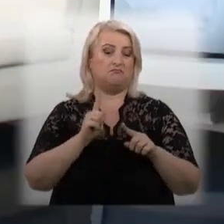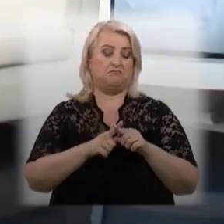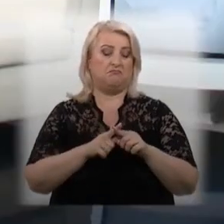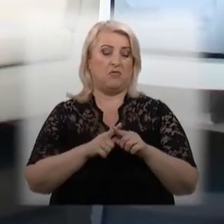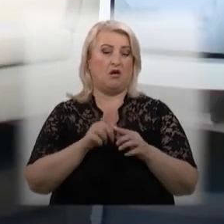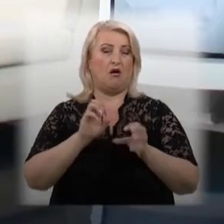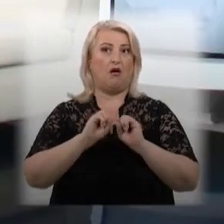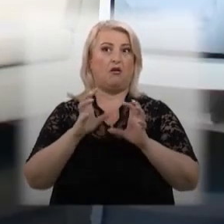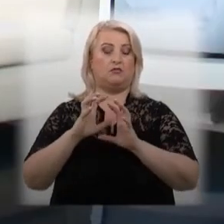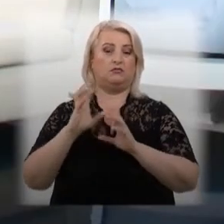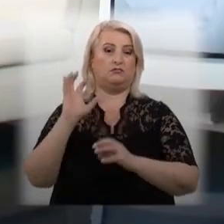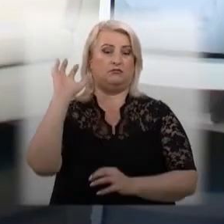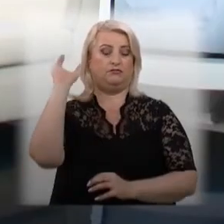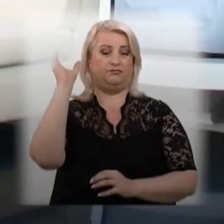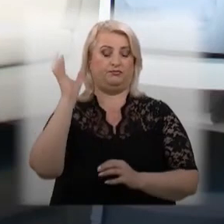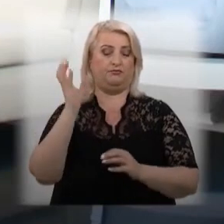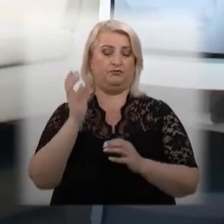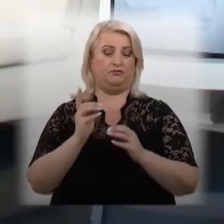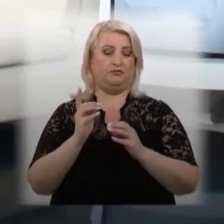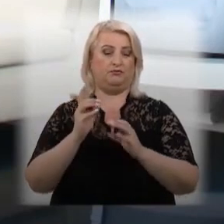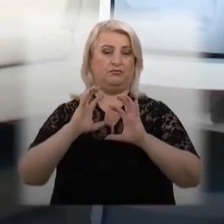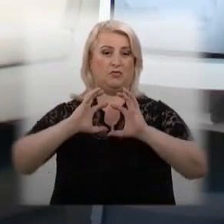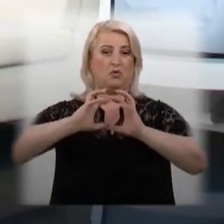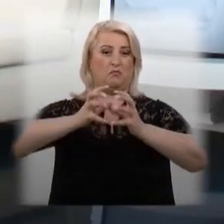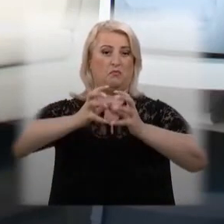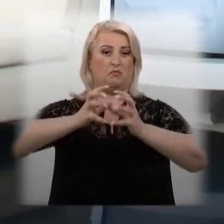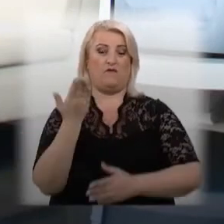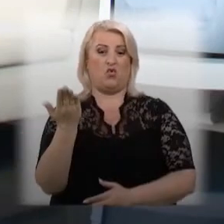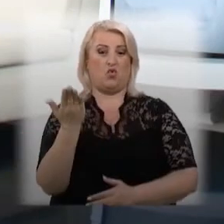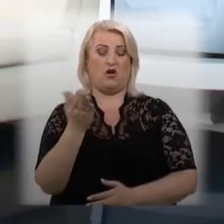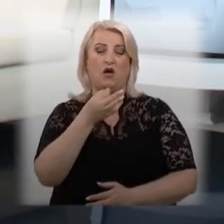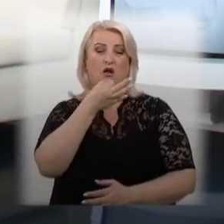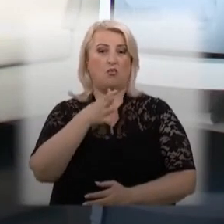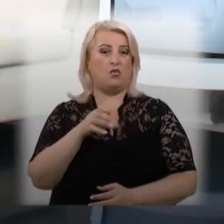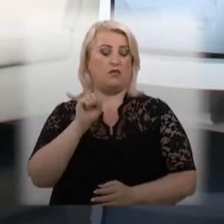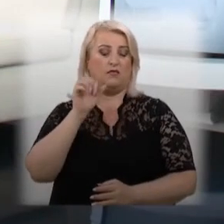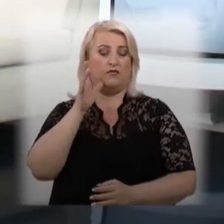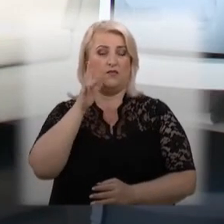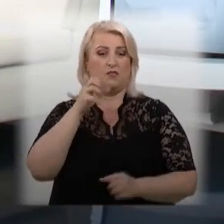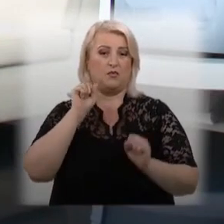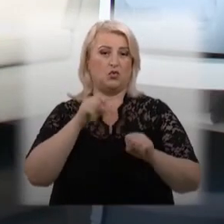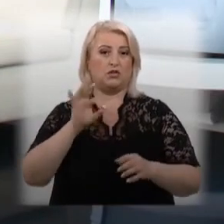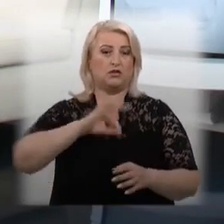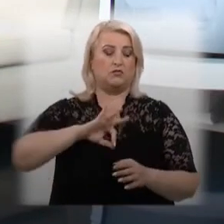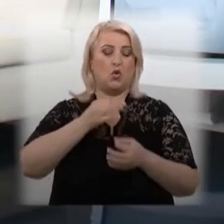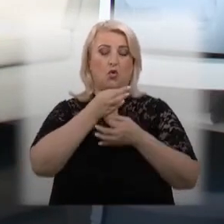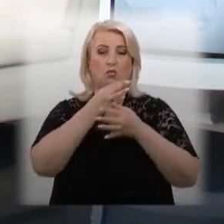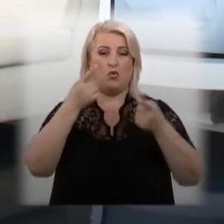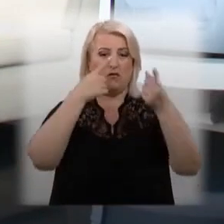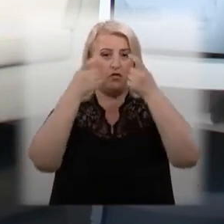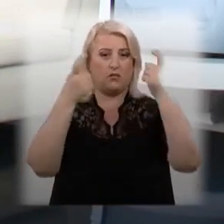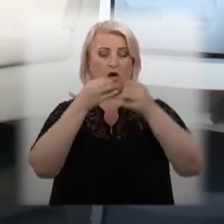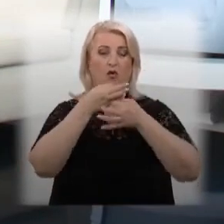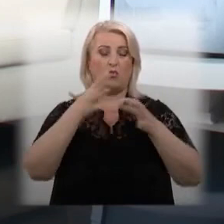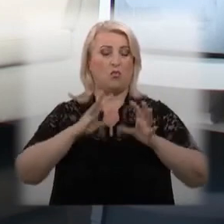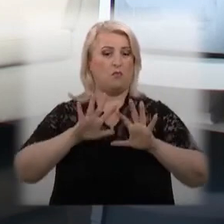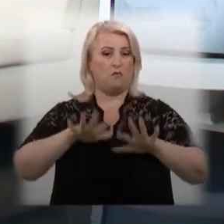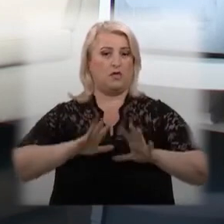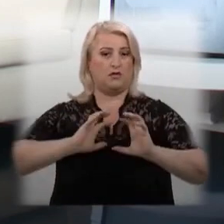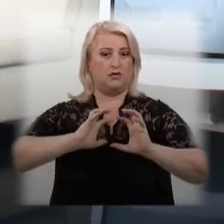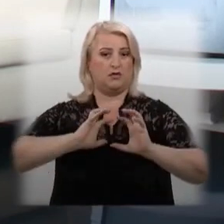în mână și la un Click distanță te poți să fie în orice colț al lumii și bineînțeles vor fi informați Da și aici intervenit cumva